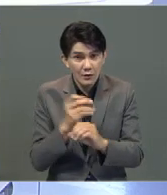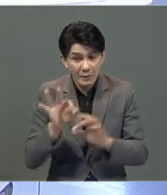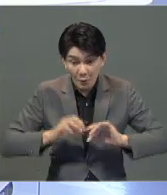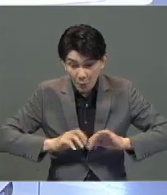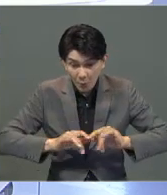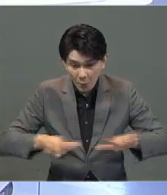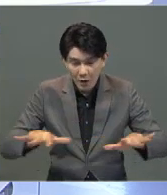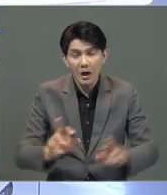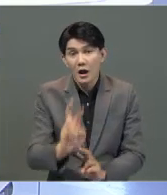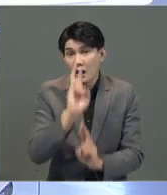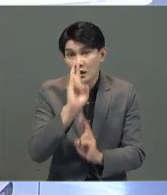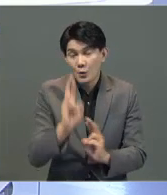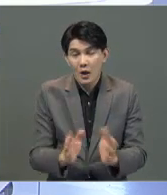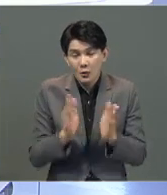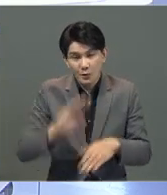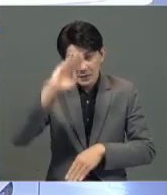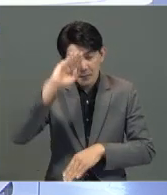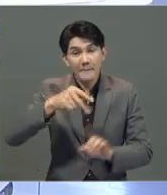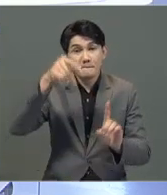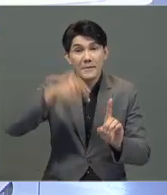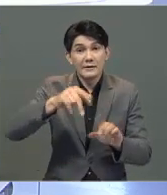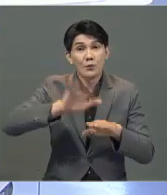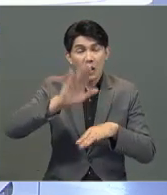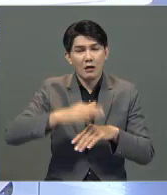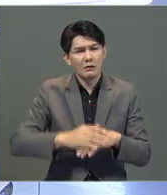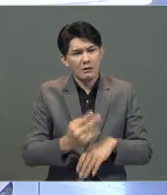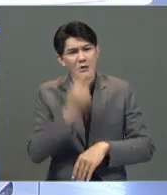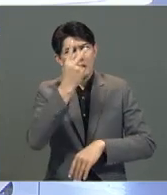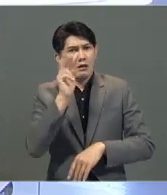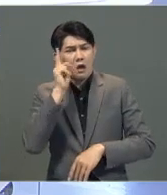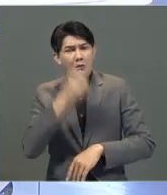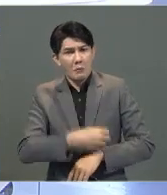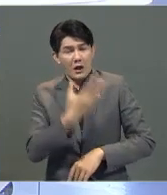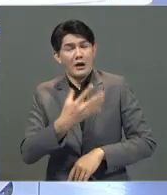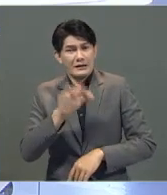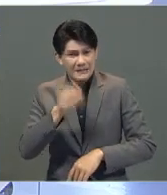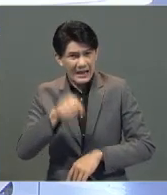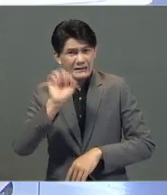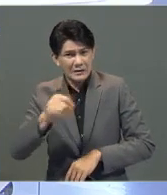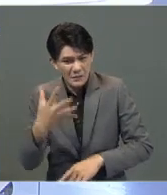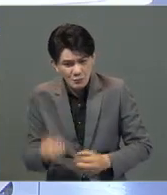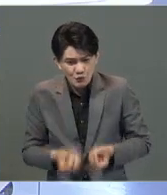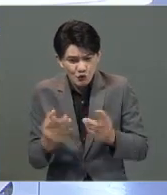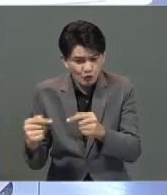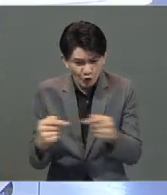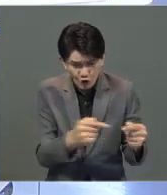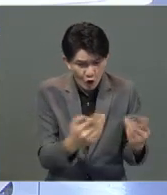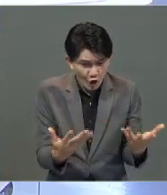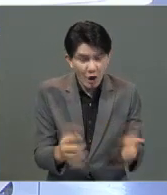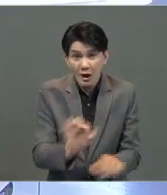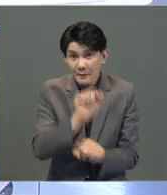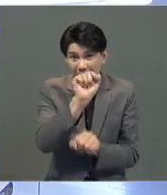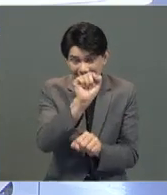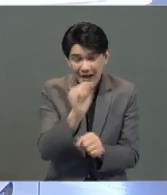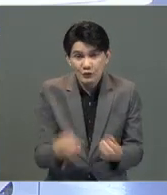19เฝ้าระวังผู้ป่วยเป็นพันเจอแ***นี้เราเห็นแล้วก็หูจริงหรือเปล่านะแล้วก็รีบส่งต่อไปเพราะว่าใน